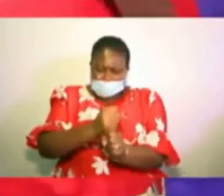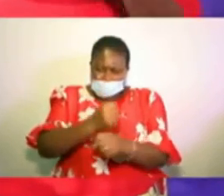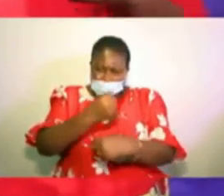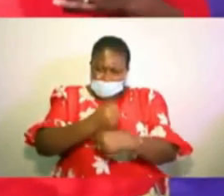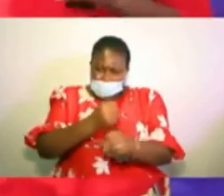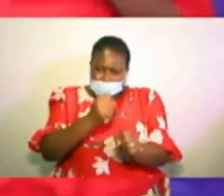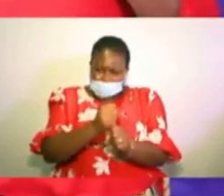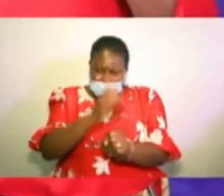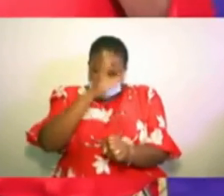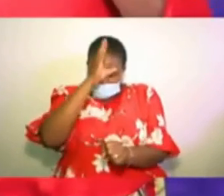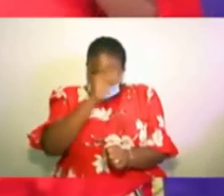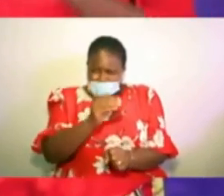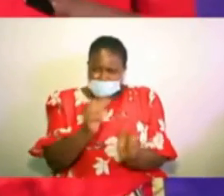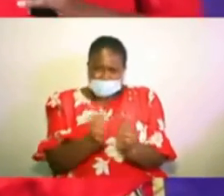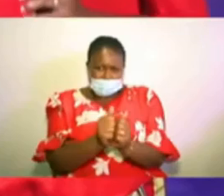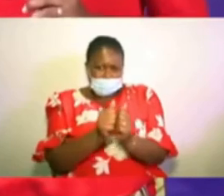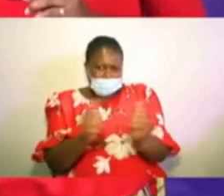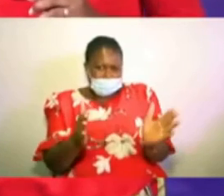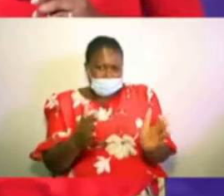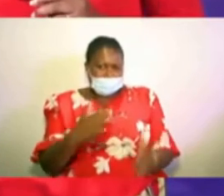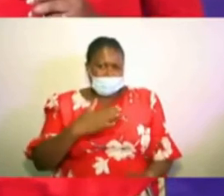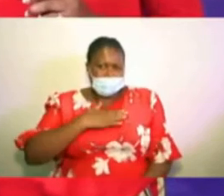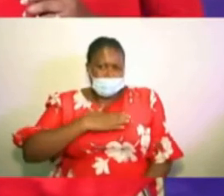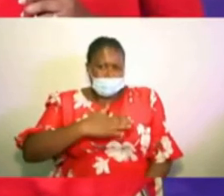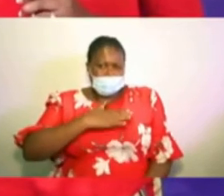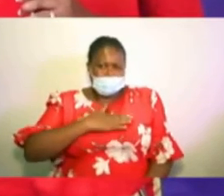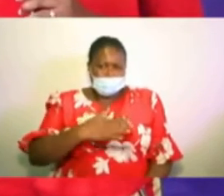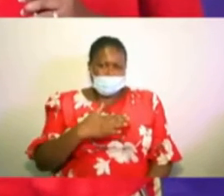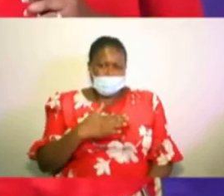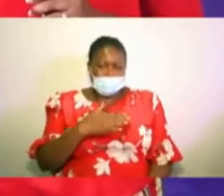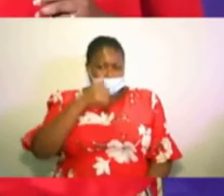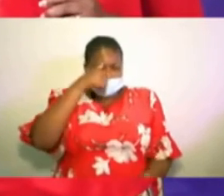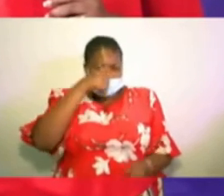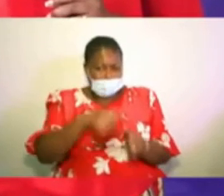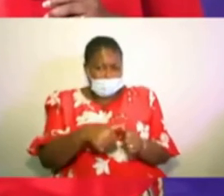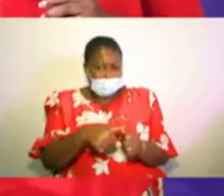qui a été formé sans le souffle de Dieu.